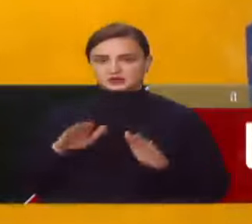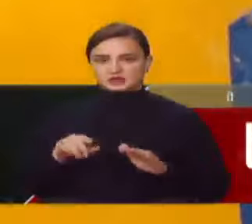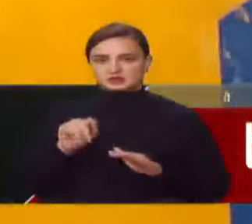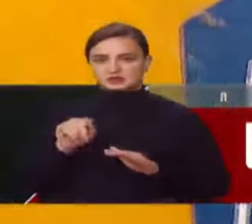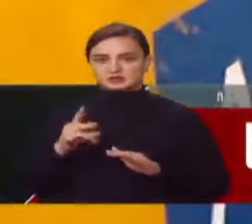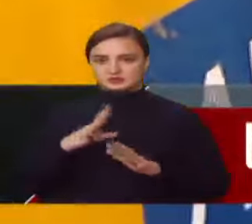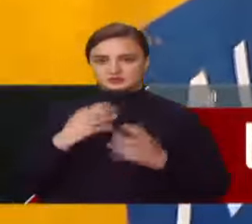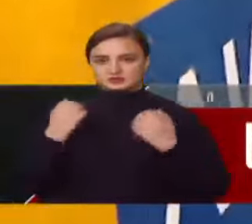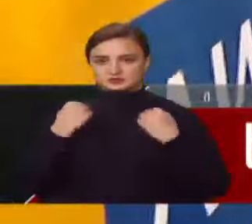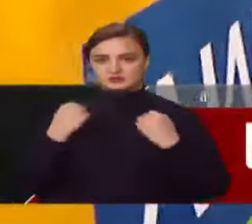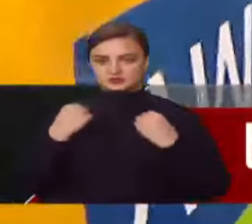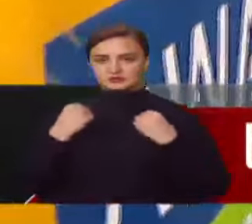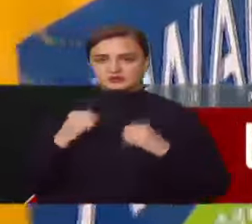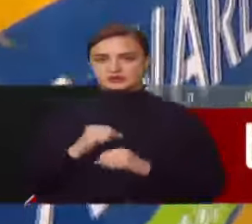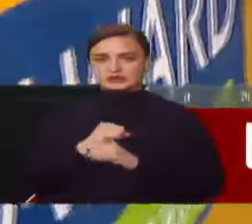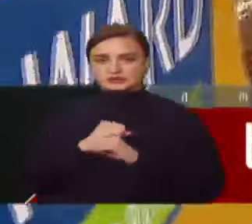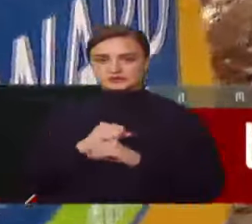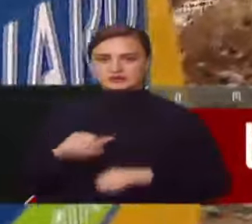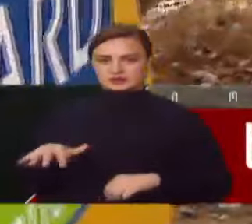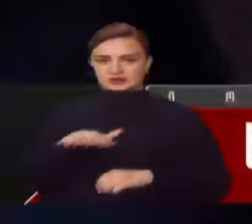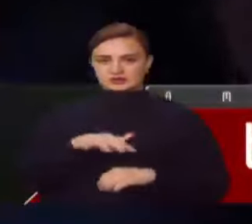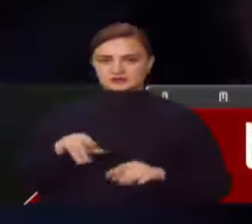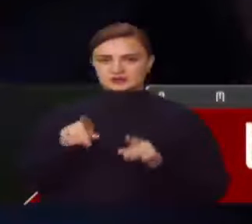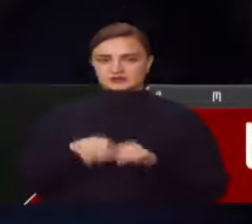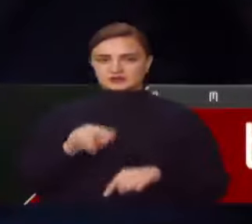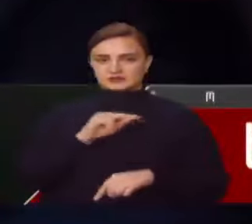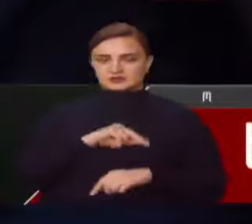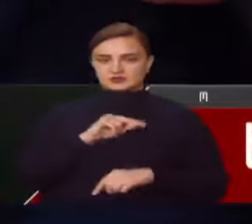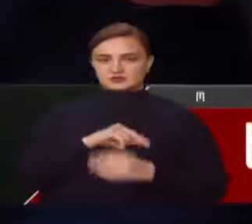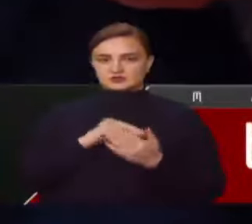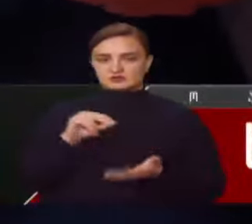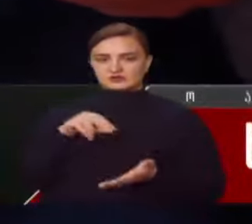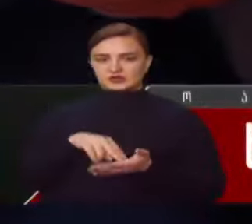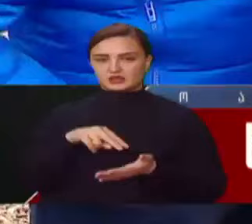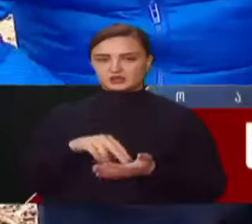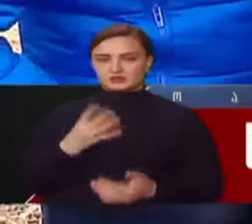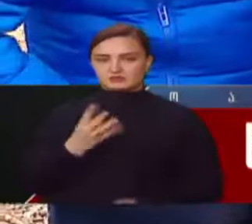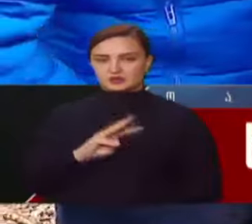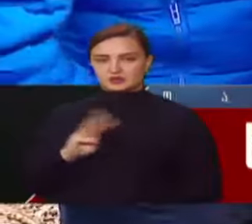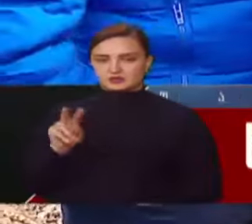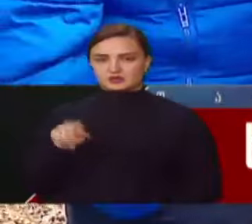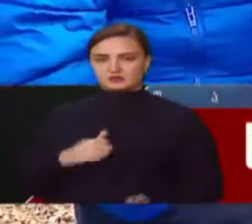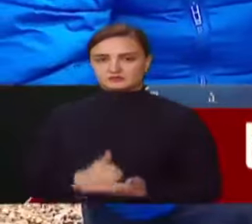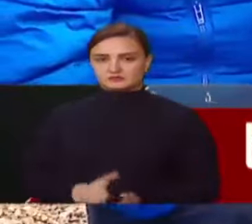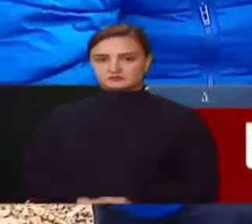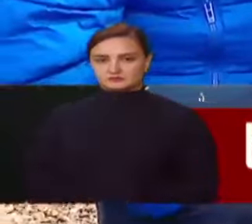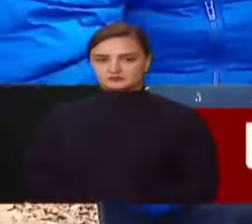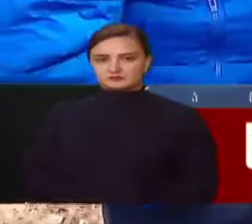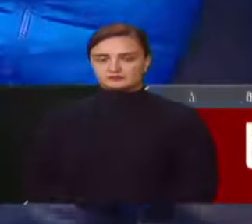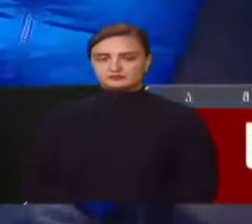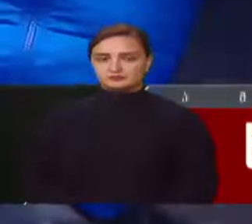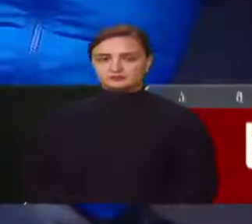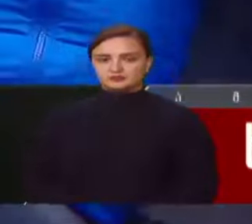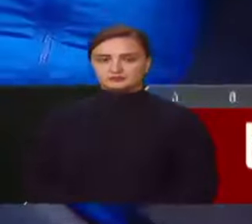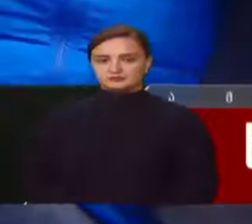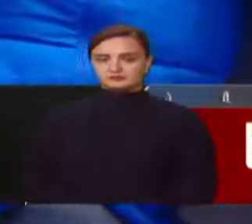განთავსდეს სპორტული და დასასვენებელი სივრცეები, ასევე სამუშაოების ღირებულება 4 მილიონ ლარამდეა.